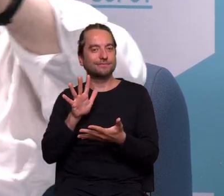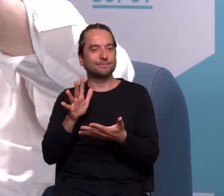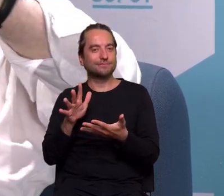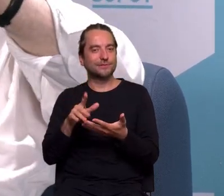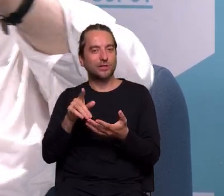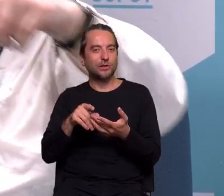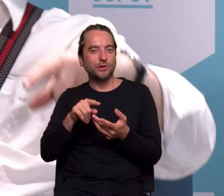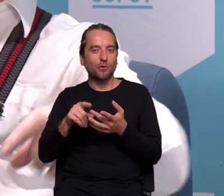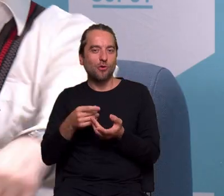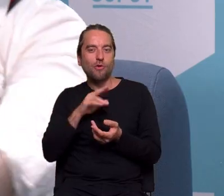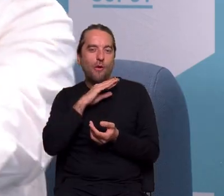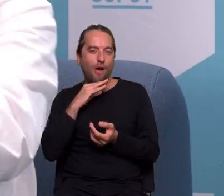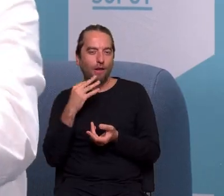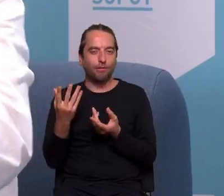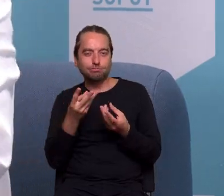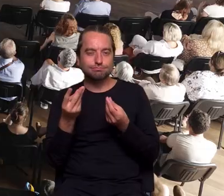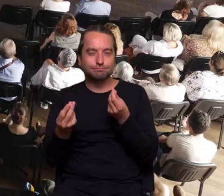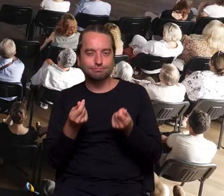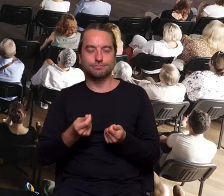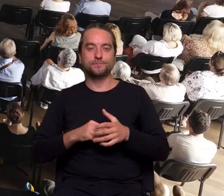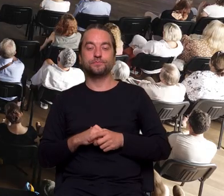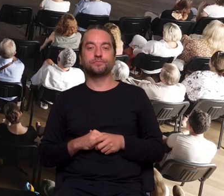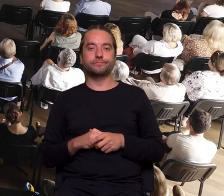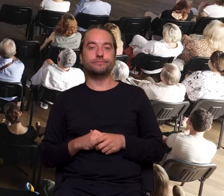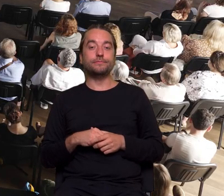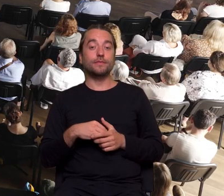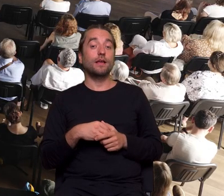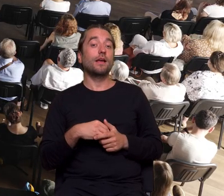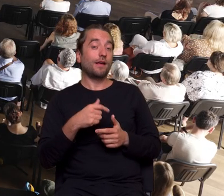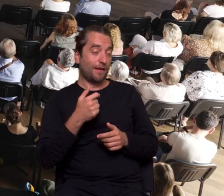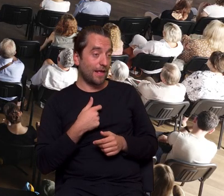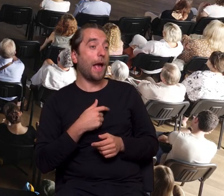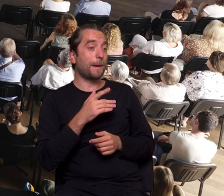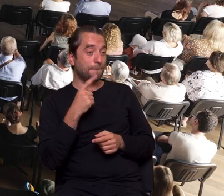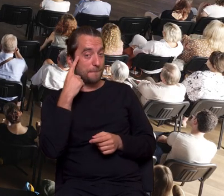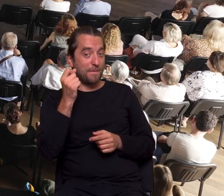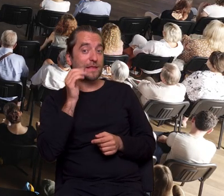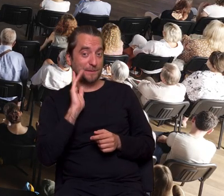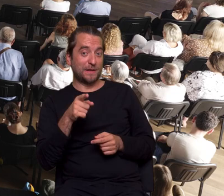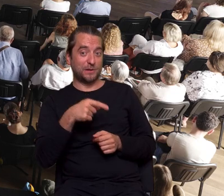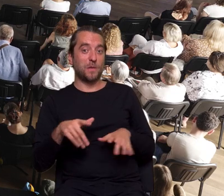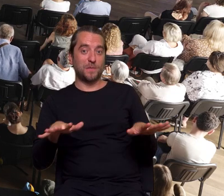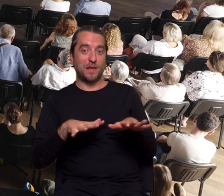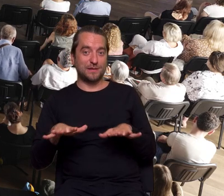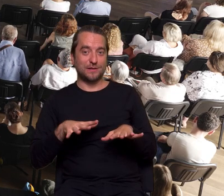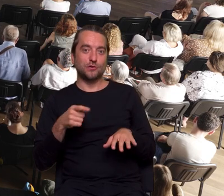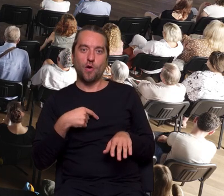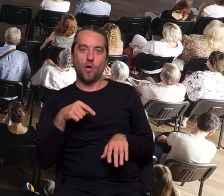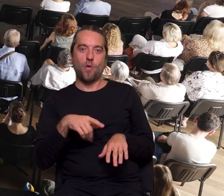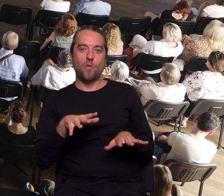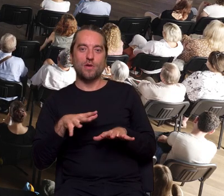dziwną, jadowitą barwę. I ja będę pamiętać to miejsce, bo to jest bardzo ważne dla